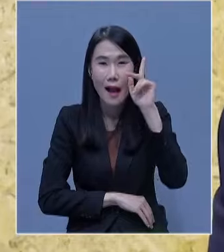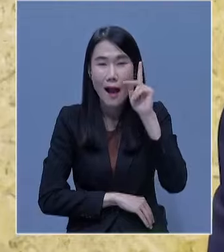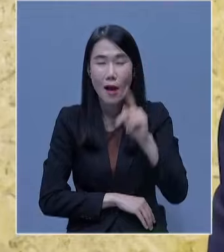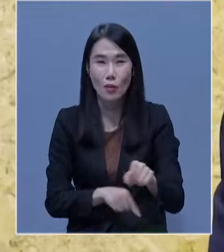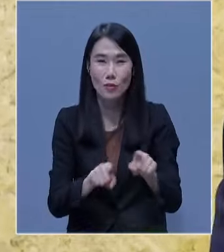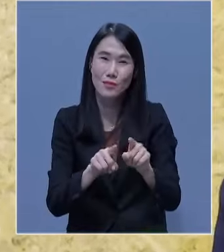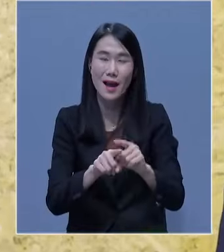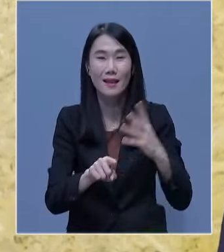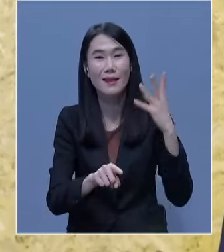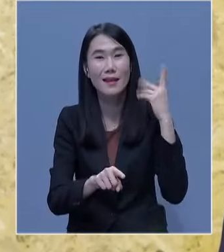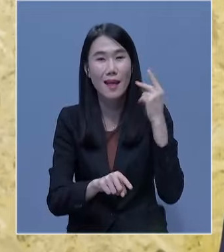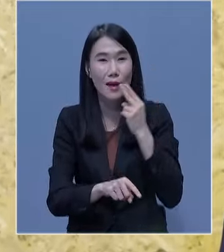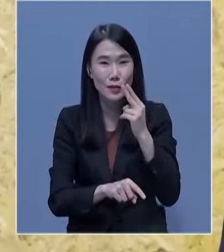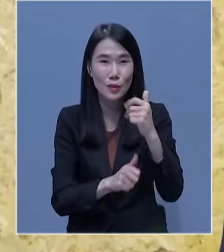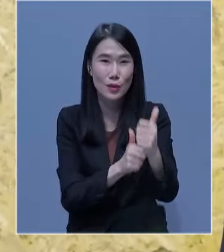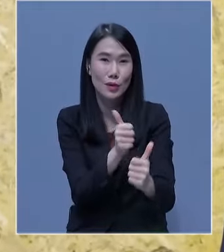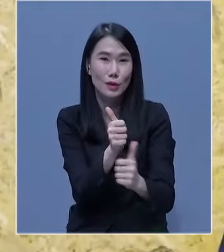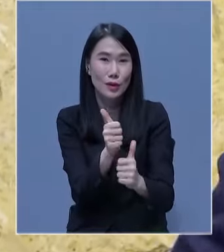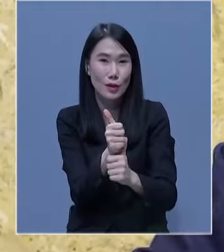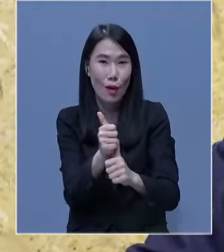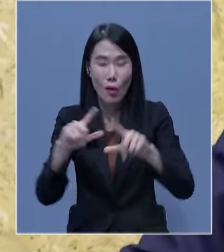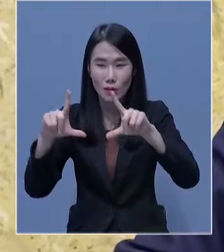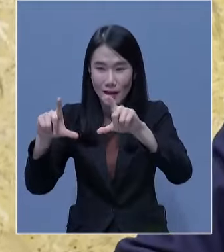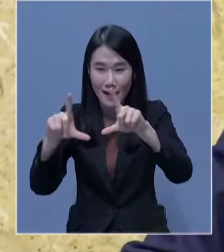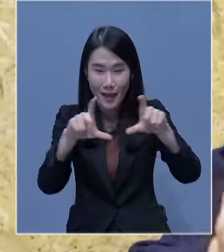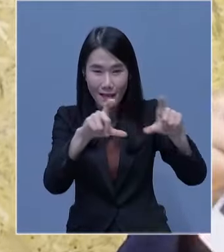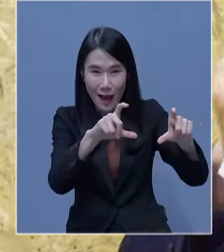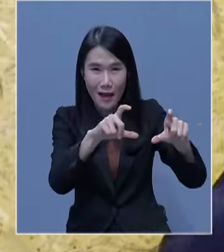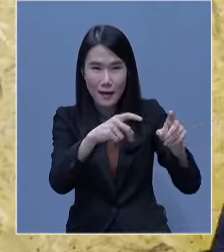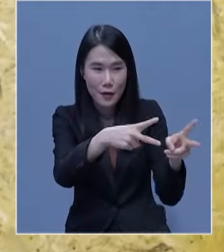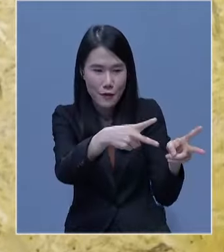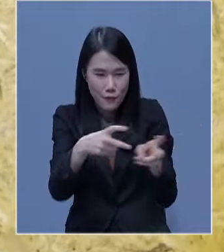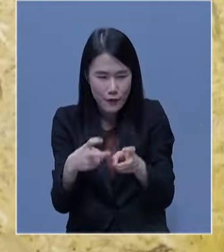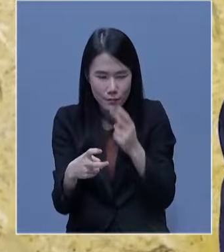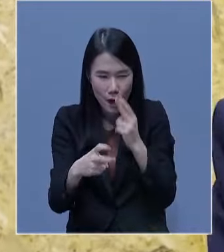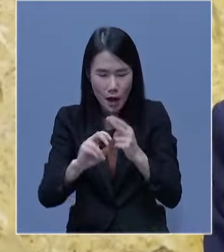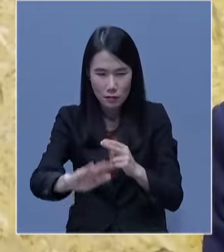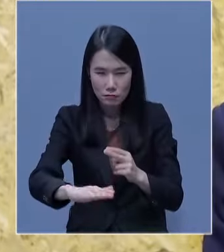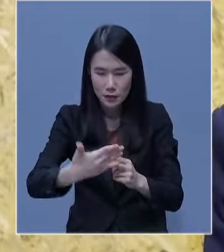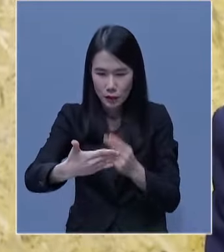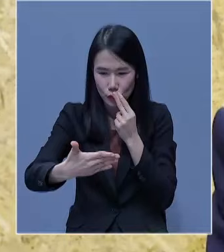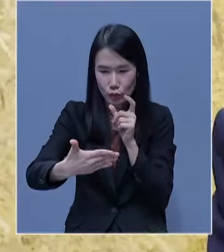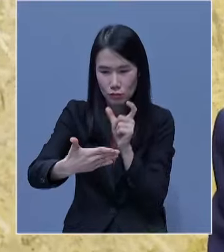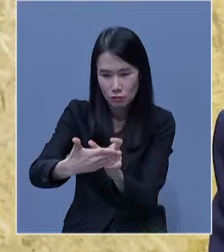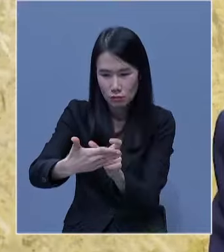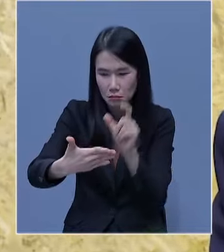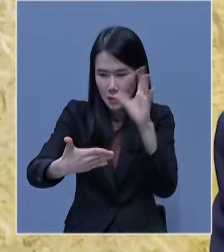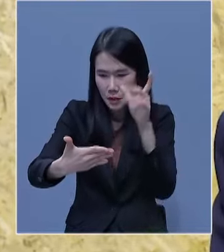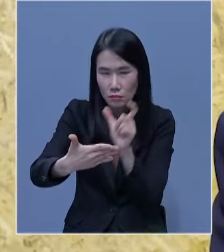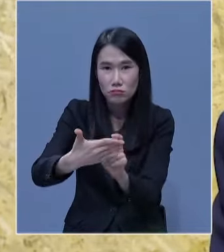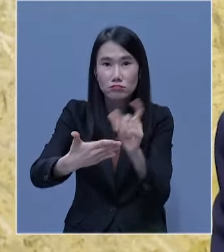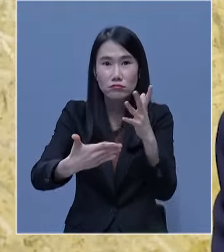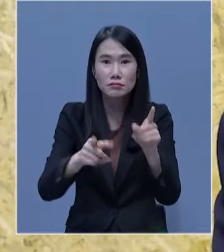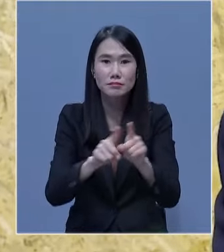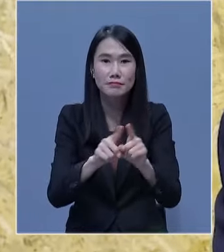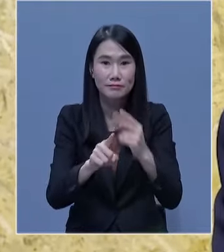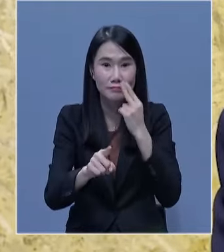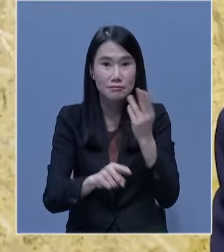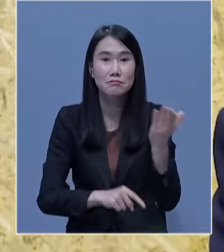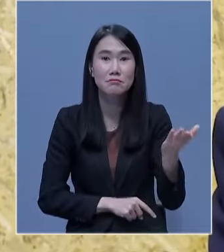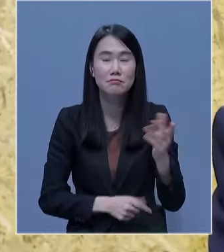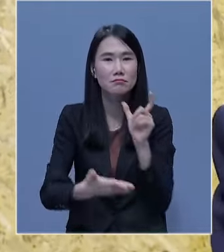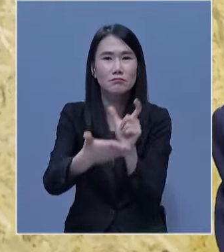ทำข่าววันที่คุณภูมิธรรมเปิดโกดังแล้วกินข้าวโชว์อีเวนต์วันนั้นน่ะคือสำนักข่าวหนึ่งที่ถ่ายภาพมาได้เนี่ยก็จะเป็นภาพของกระสอบแบบนี ้